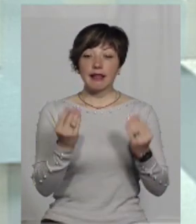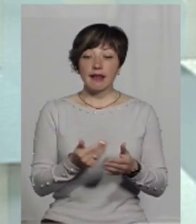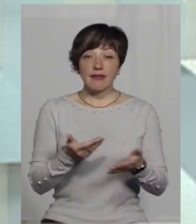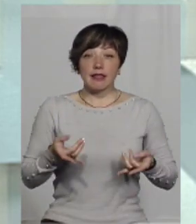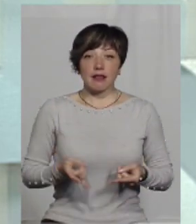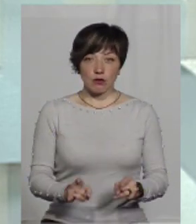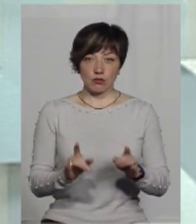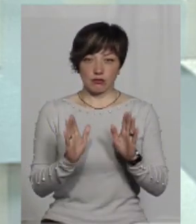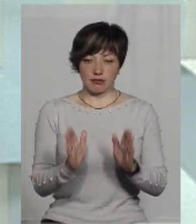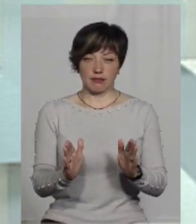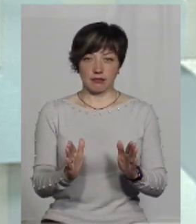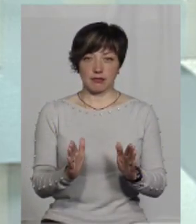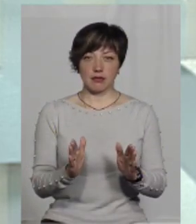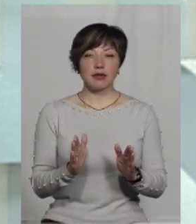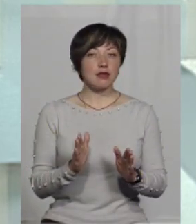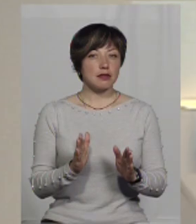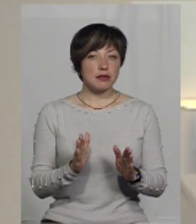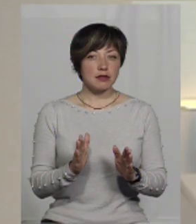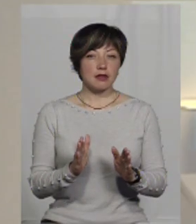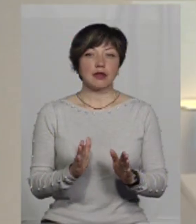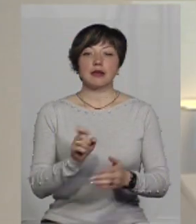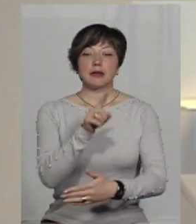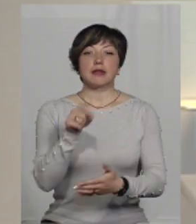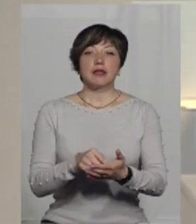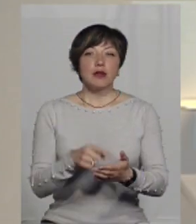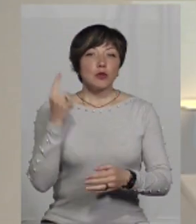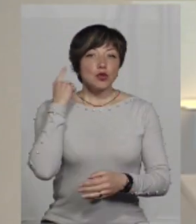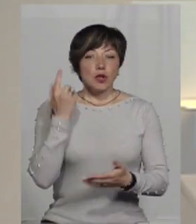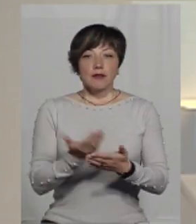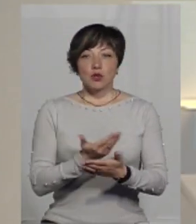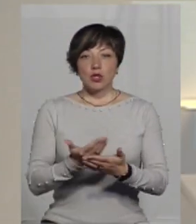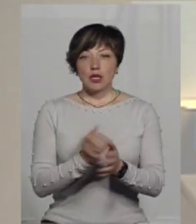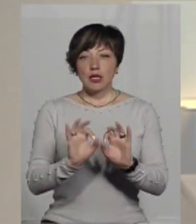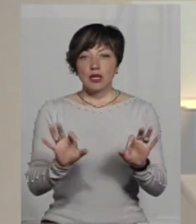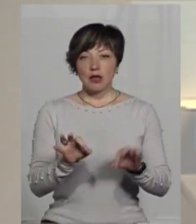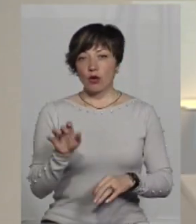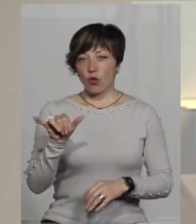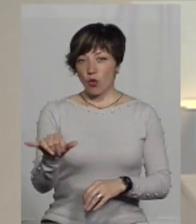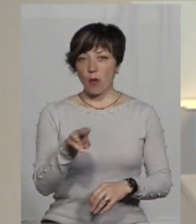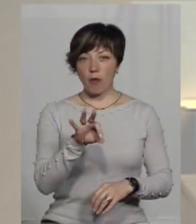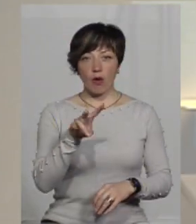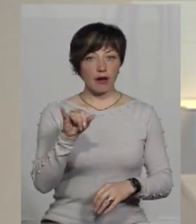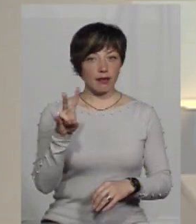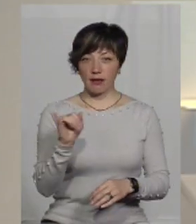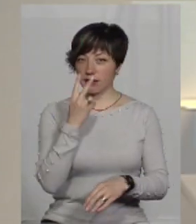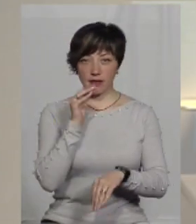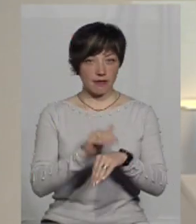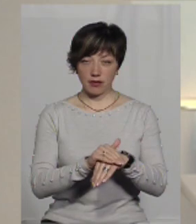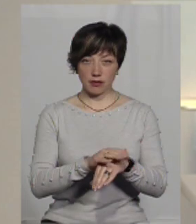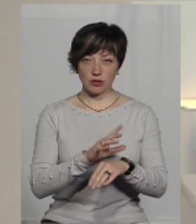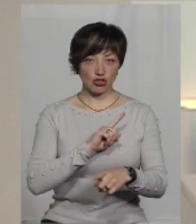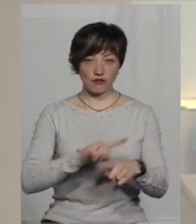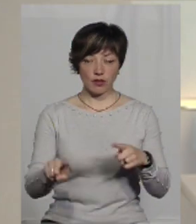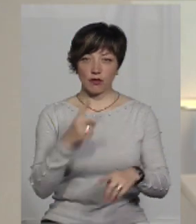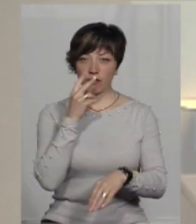народження дитини. І, дозвольте, я уточню, пані Олено, почула в сюжеті, що у Поліни якраз не виявили, не